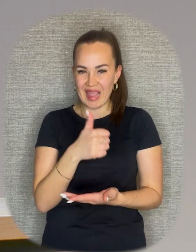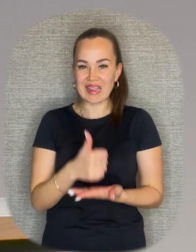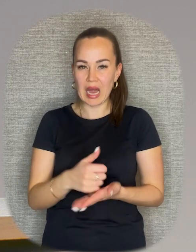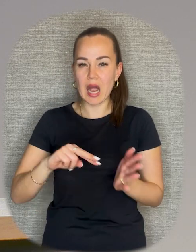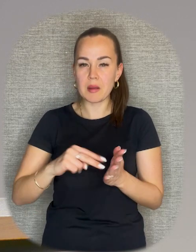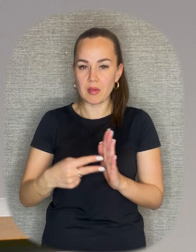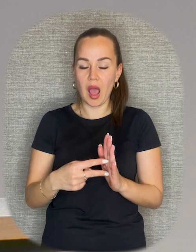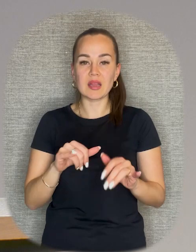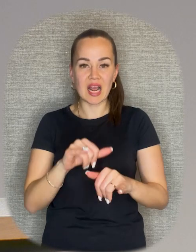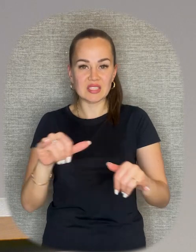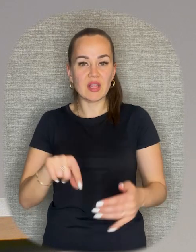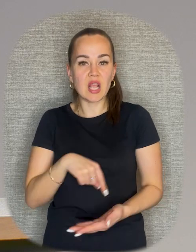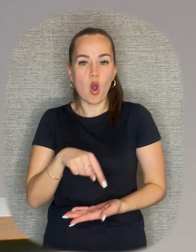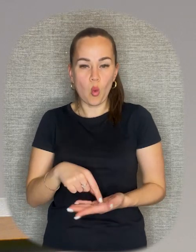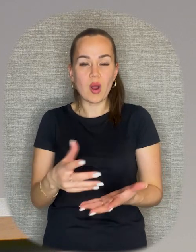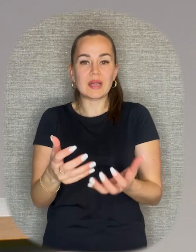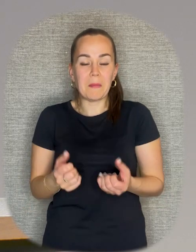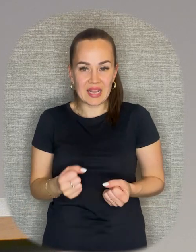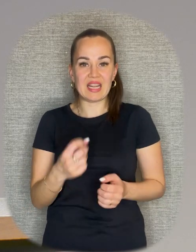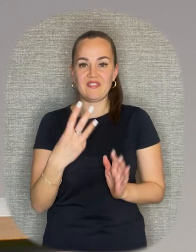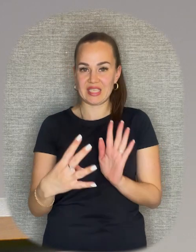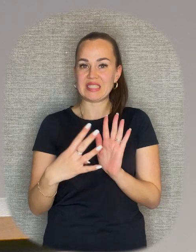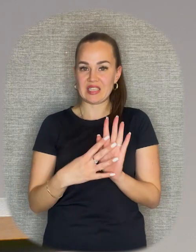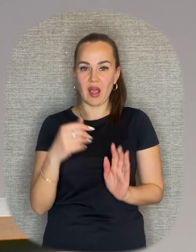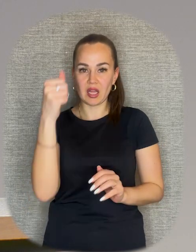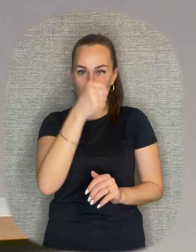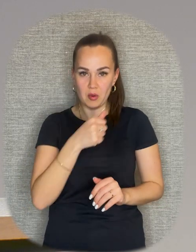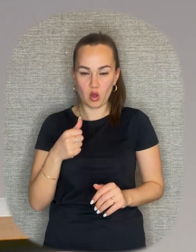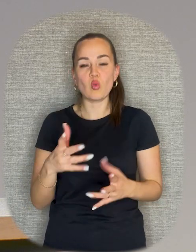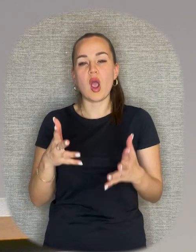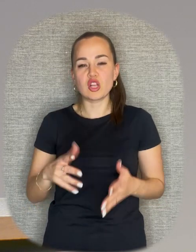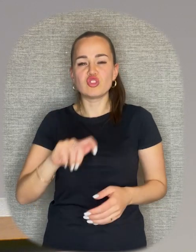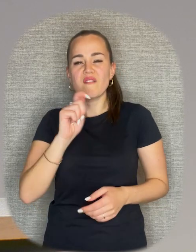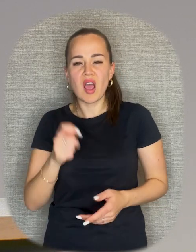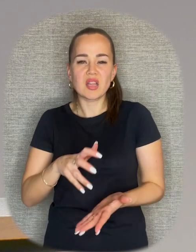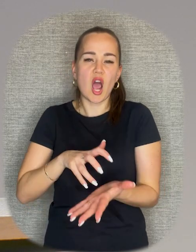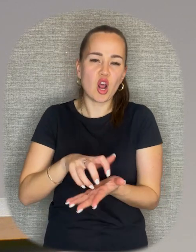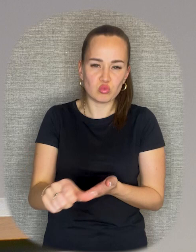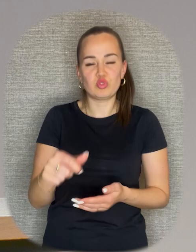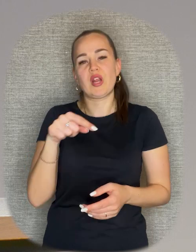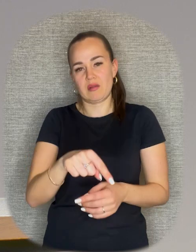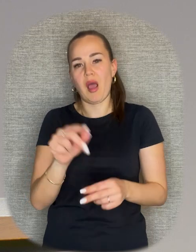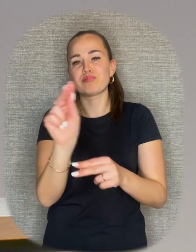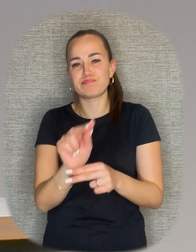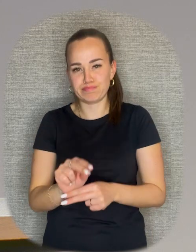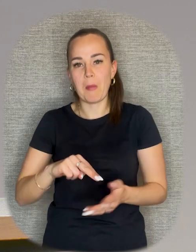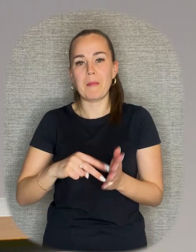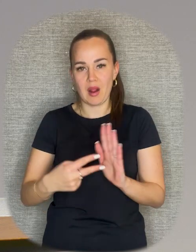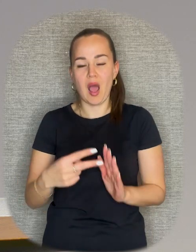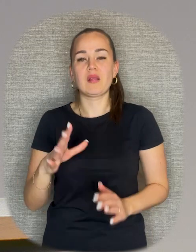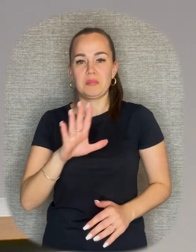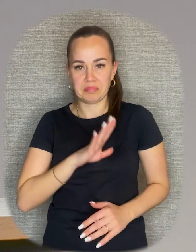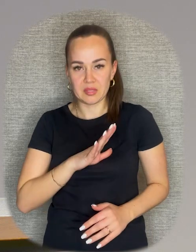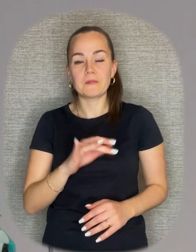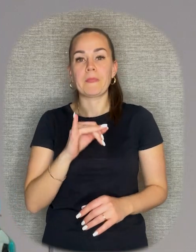план генеральный план развития города принятый в 9 году но безусловно война разрушение внесли в него свои